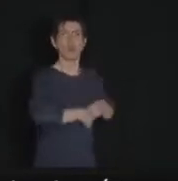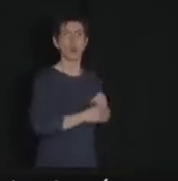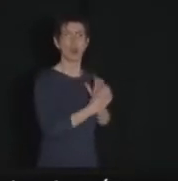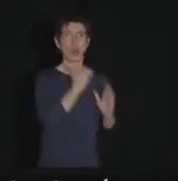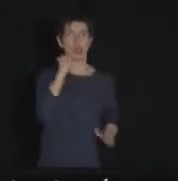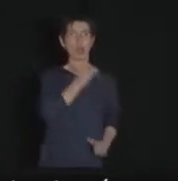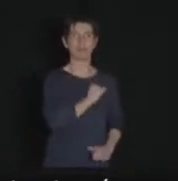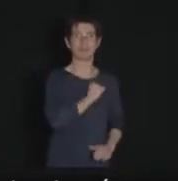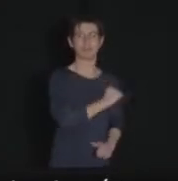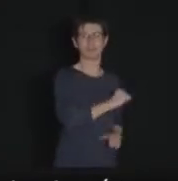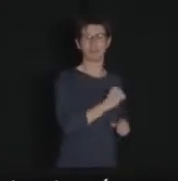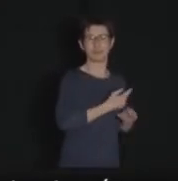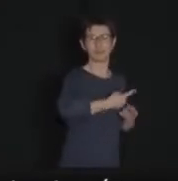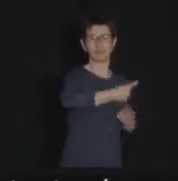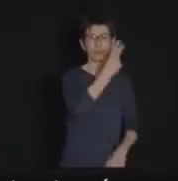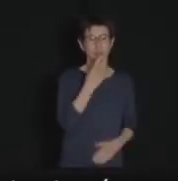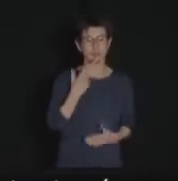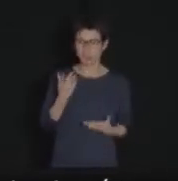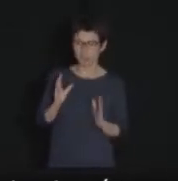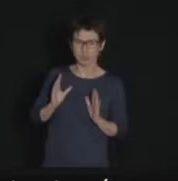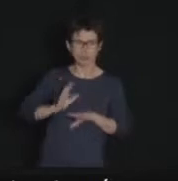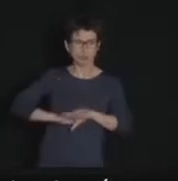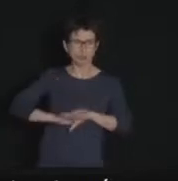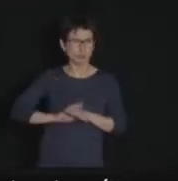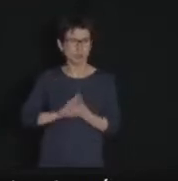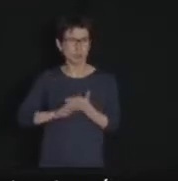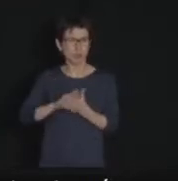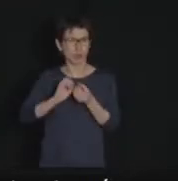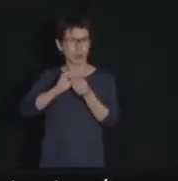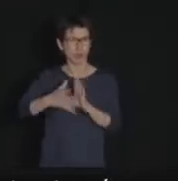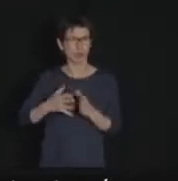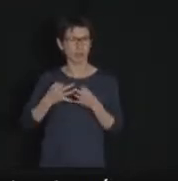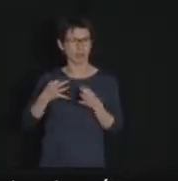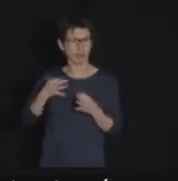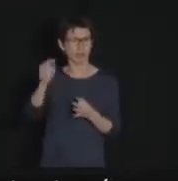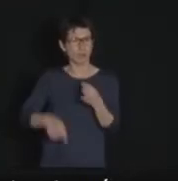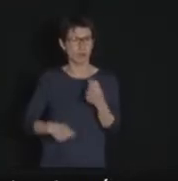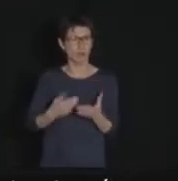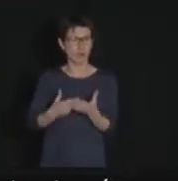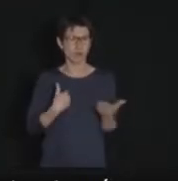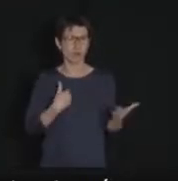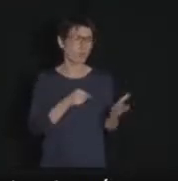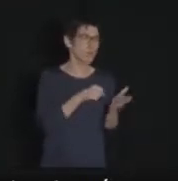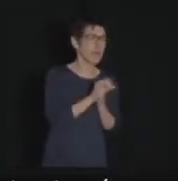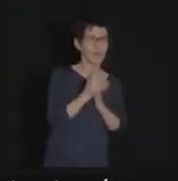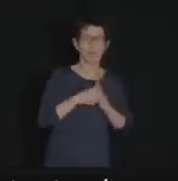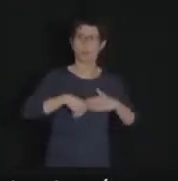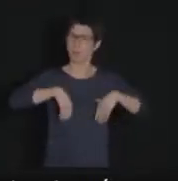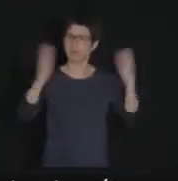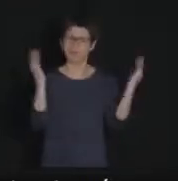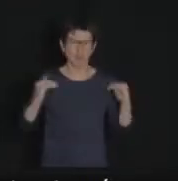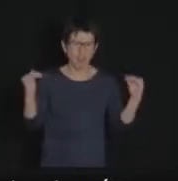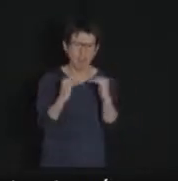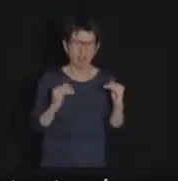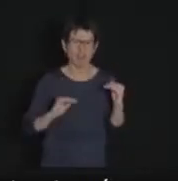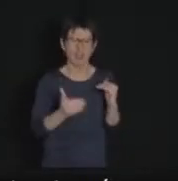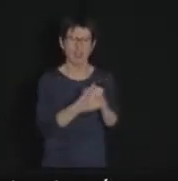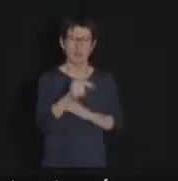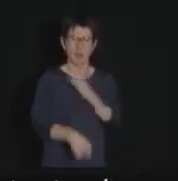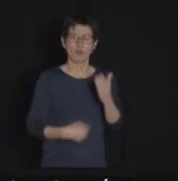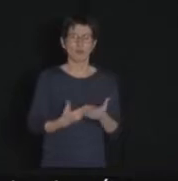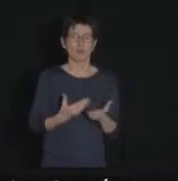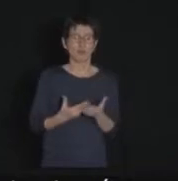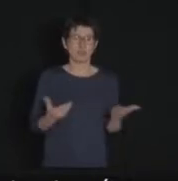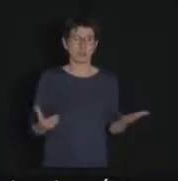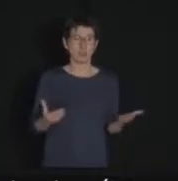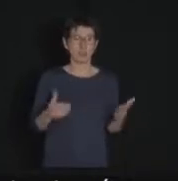autres, vous attendrez, vous prendrez la file. La neutralité du net consiste à interdire cette pratique. Et nous devons l'interdire si nous voulons